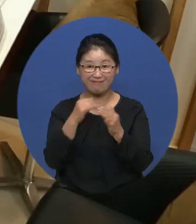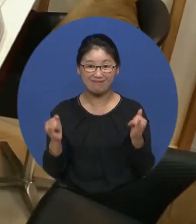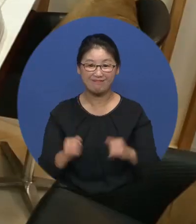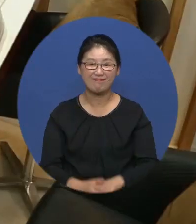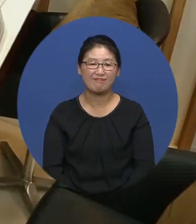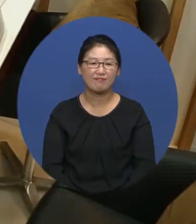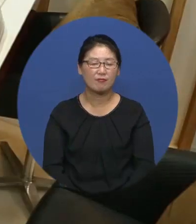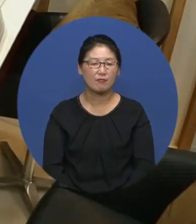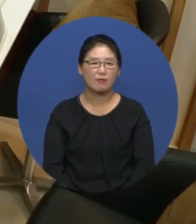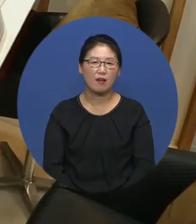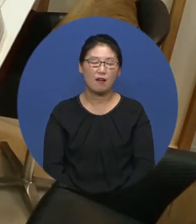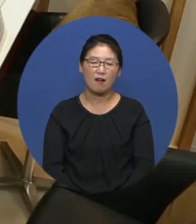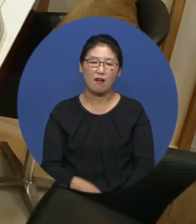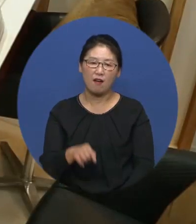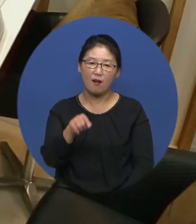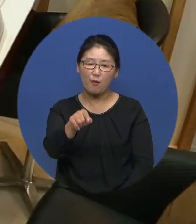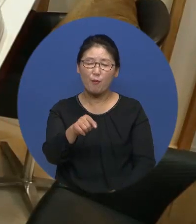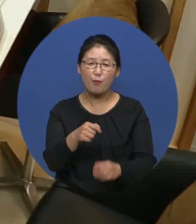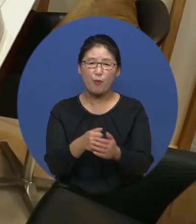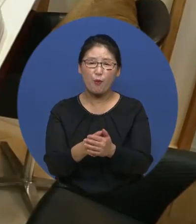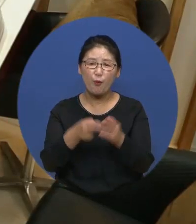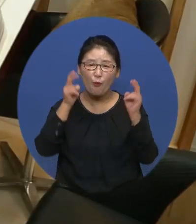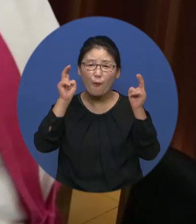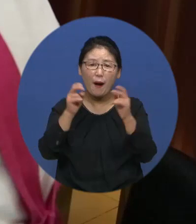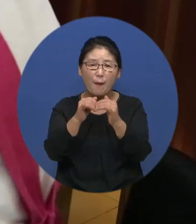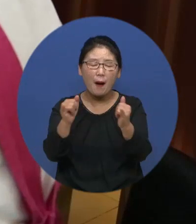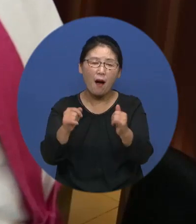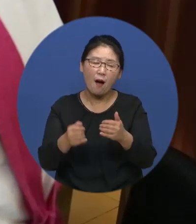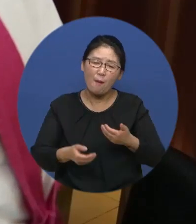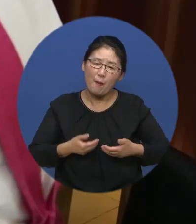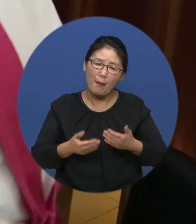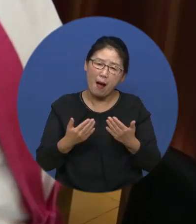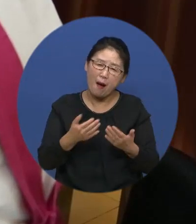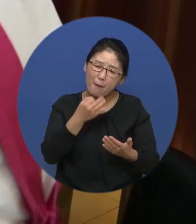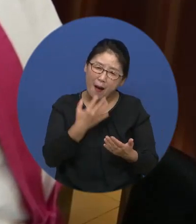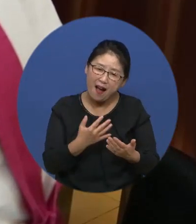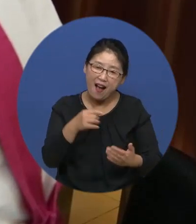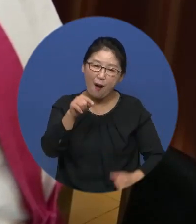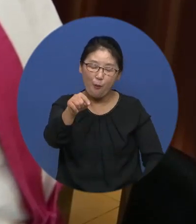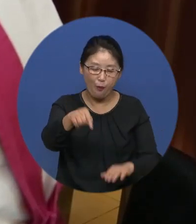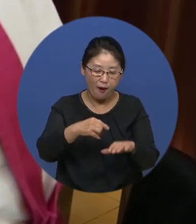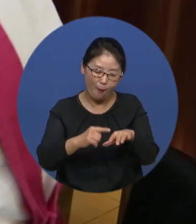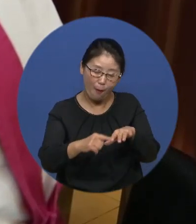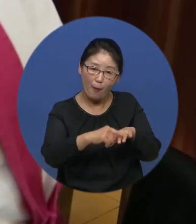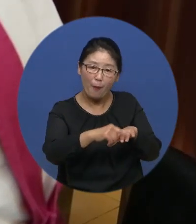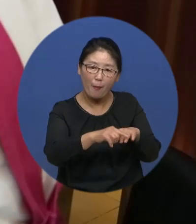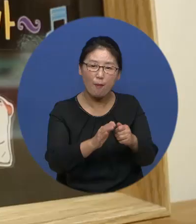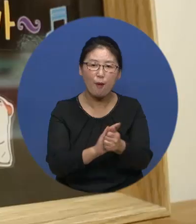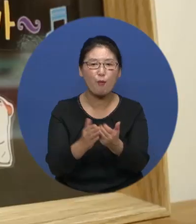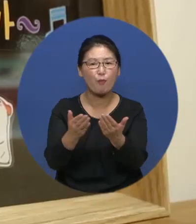바쁜 업무에 지친 고객들에게 힐링 장소로 사랑받고 있다고 하는데요.